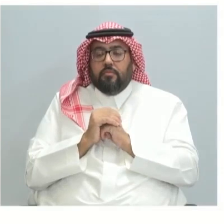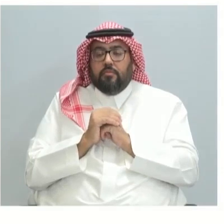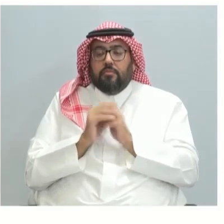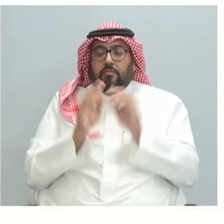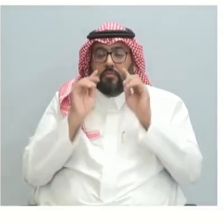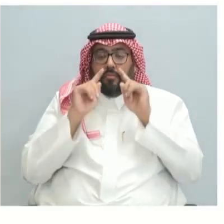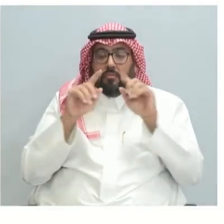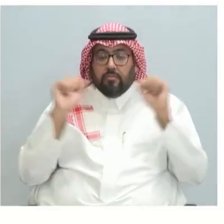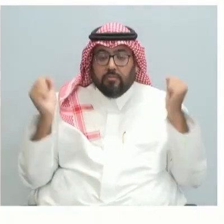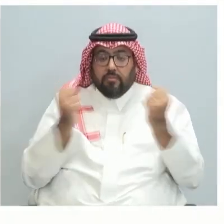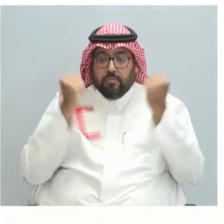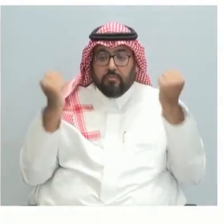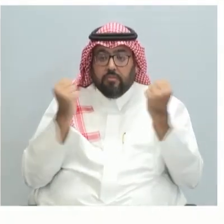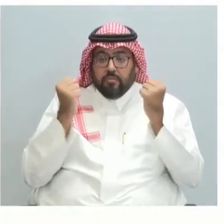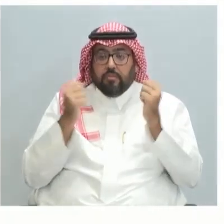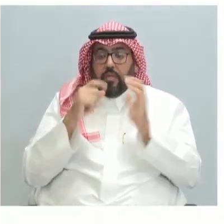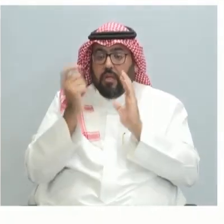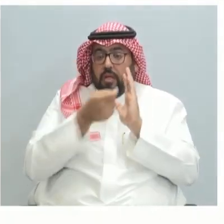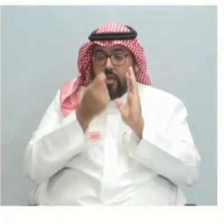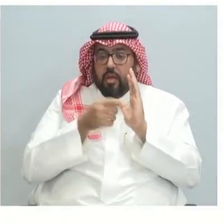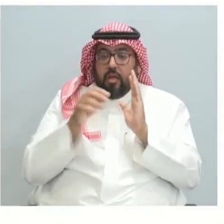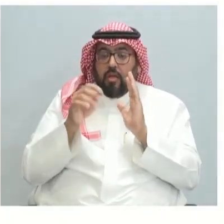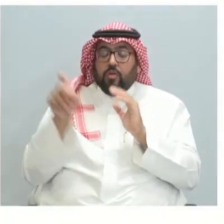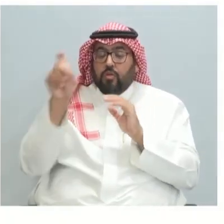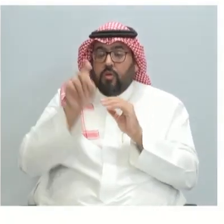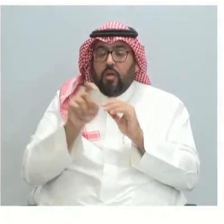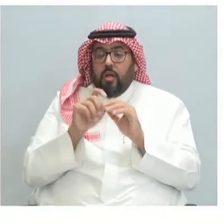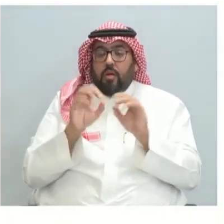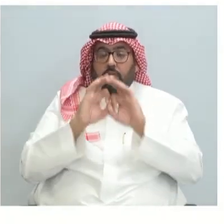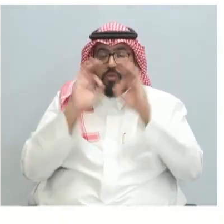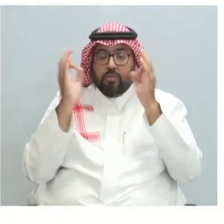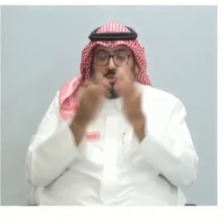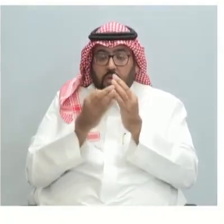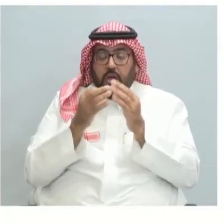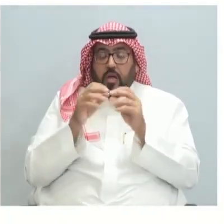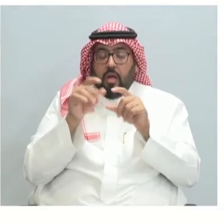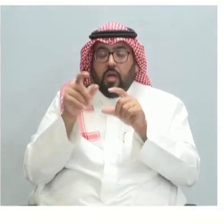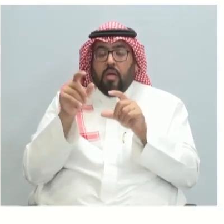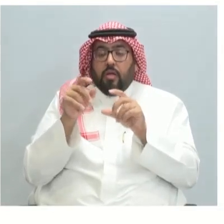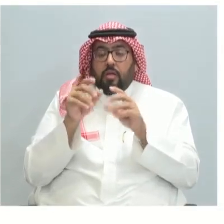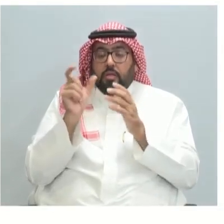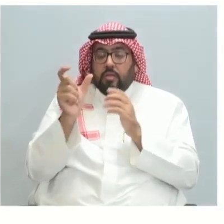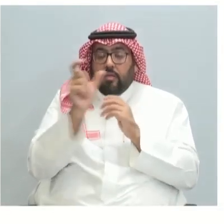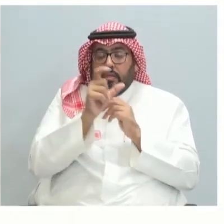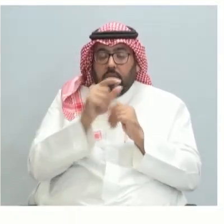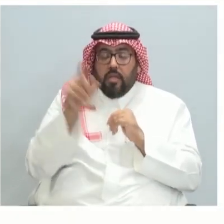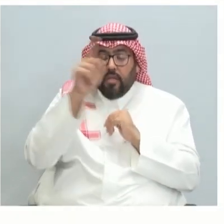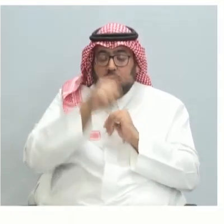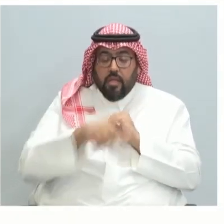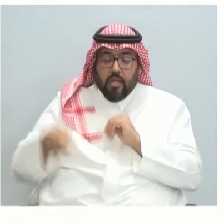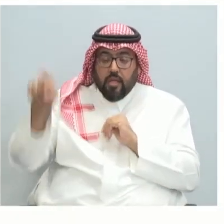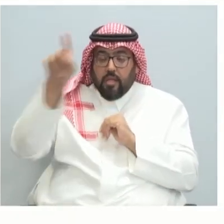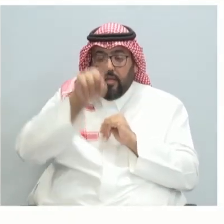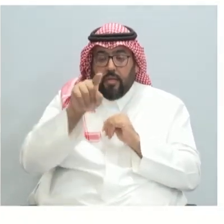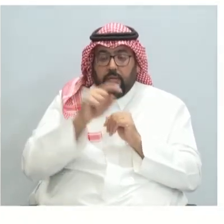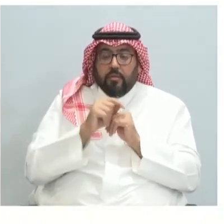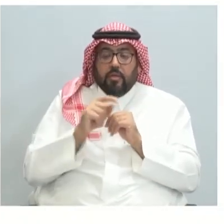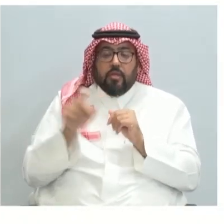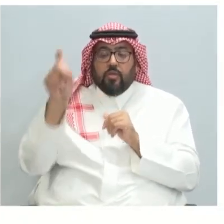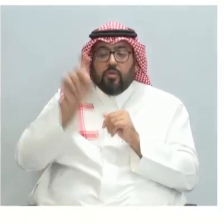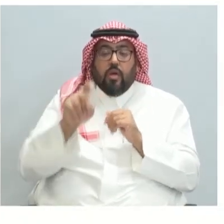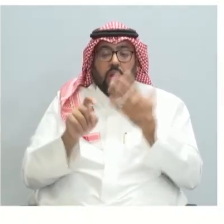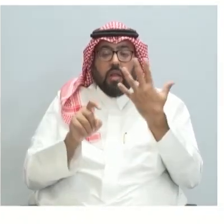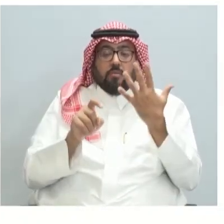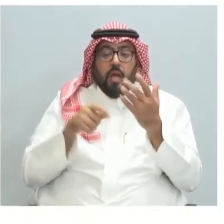لدينا تدرب وحل المسائل مثل كل مجموعه بيانات مما ياتي على شكل قطاعات دائريه السؤال